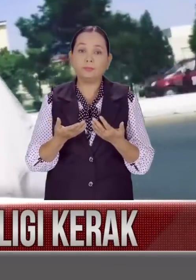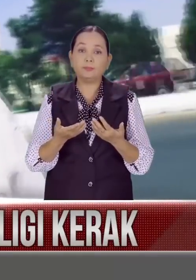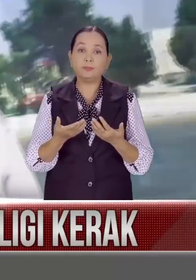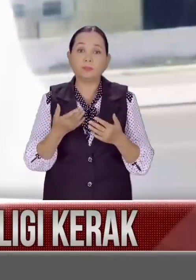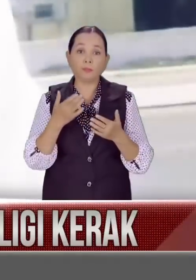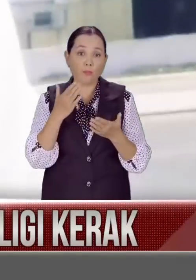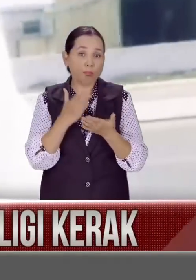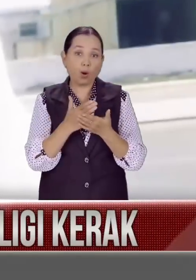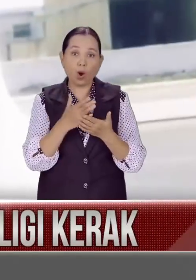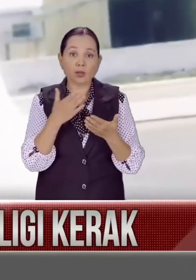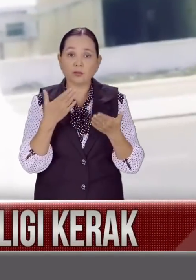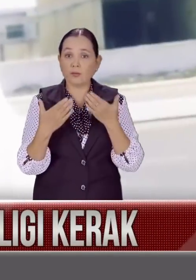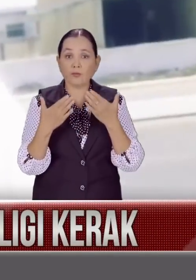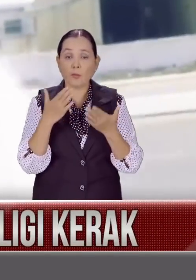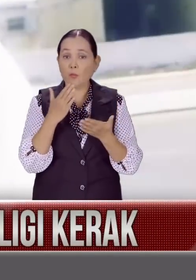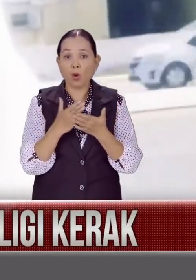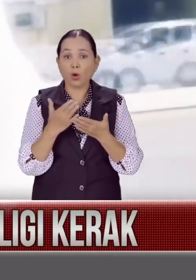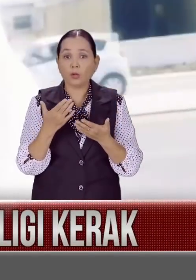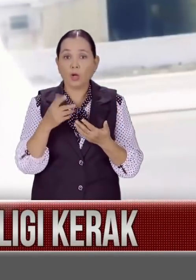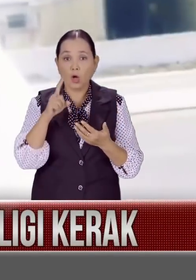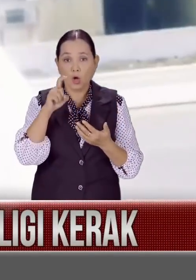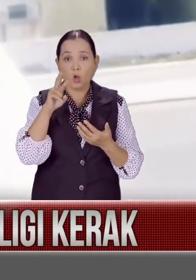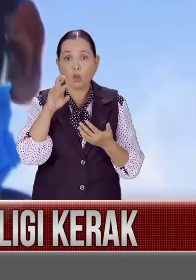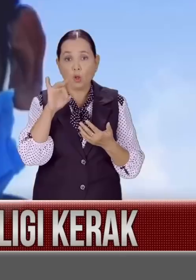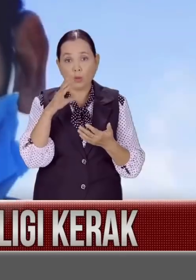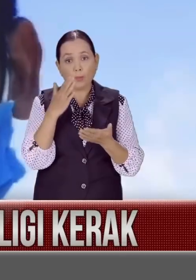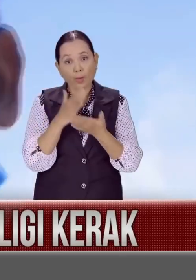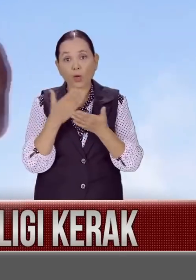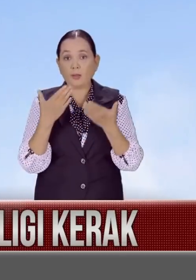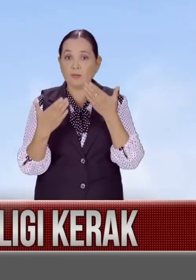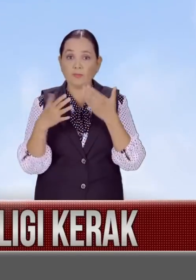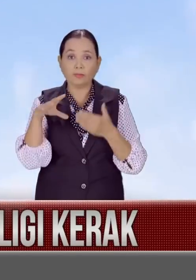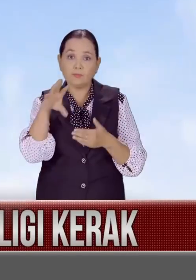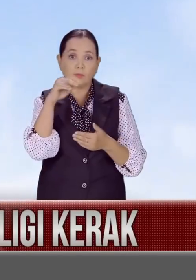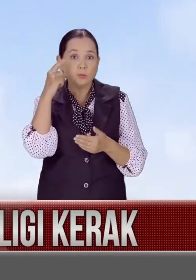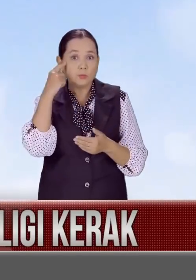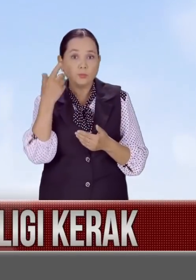Xlor bor. Xlorda?